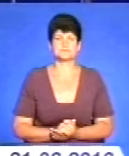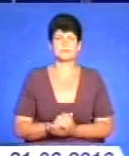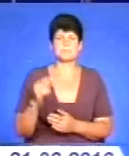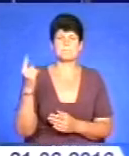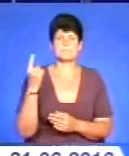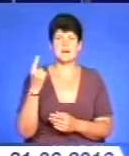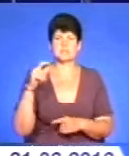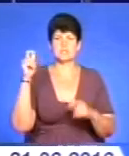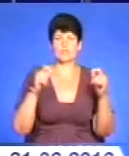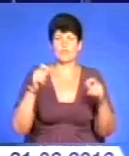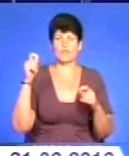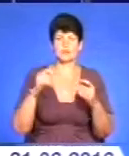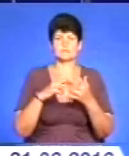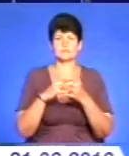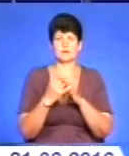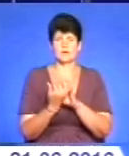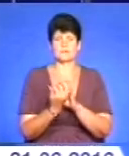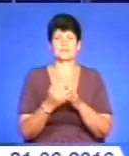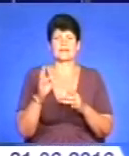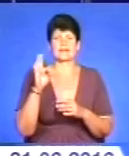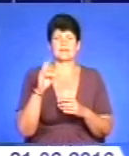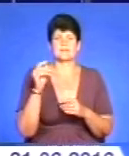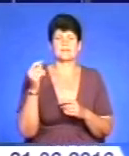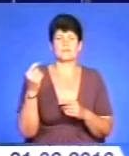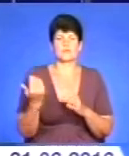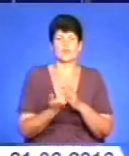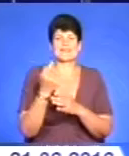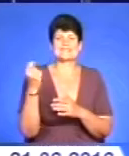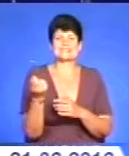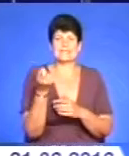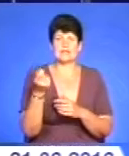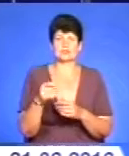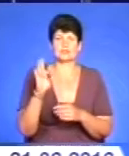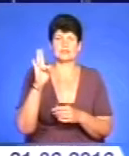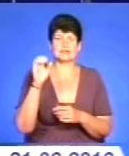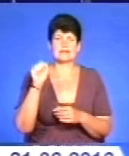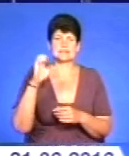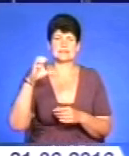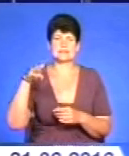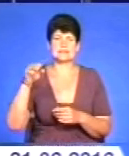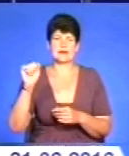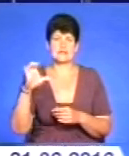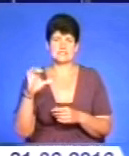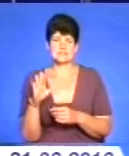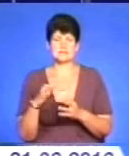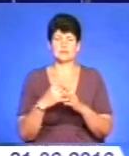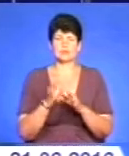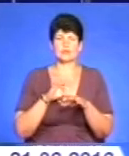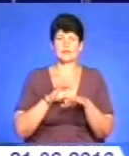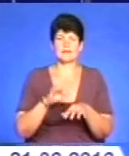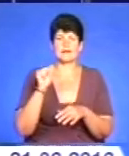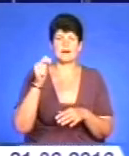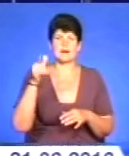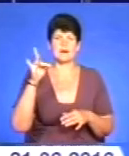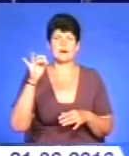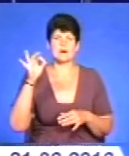Перший форум аграрних інновацій «Нове зернятко на стаці» в 2016 провели у Тернопільському районі на базі корпорації «Агропродсервіс». Туди з'їхалися понад